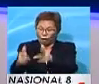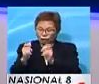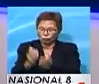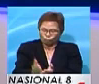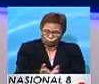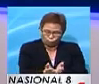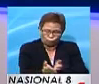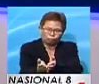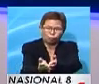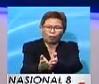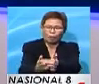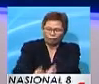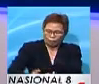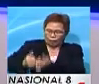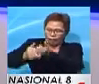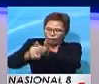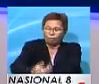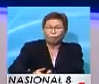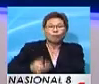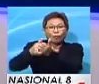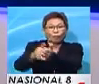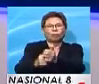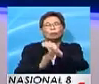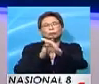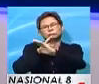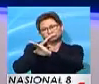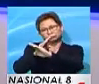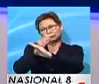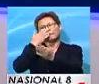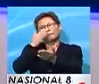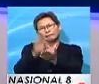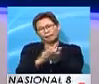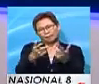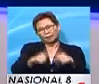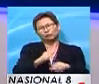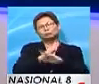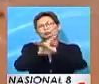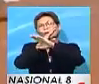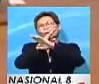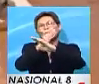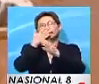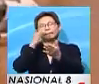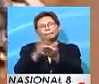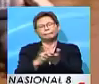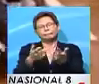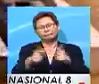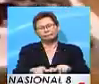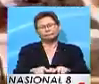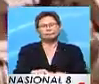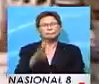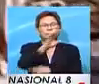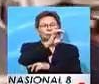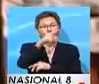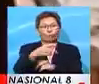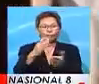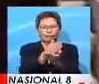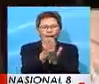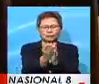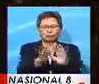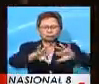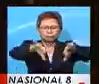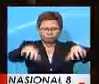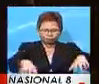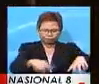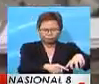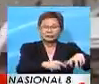perahu-perahu persendirian bagi mengelak insiden yang tidak diingini operasi dibahagikan kepada dua